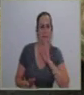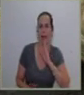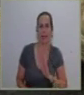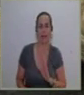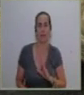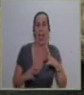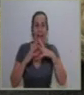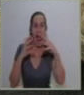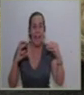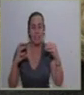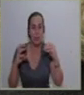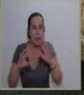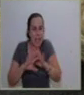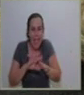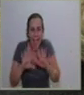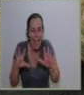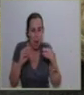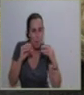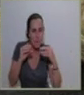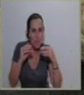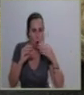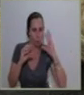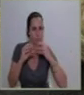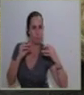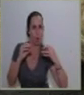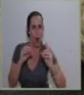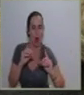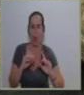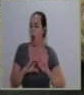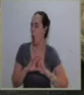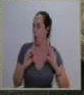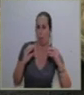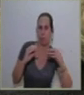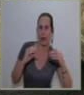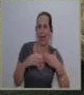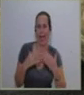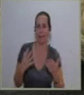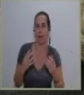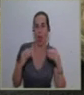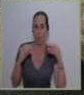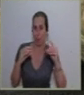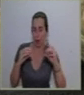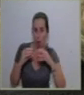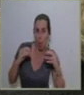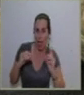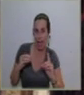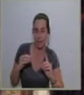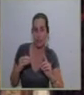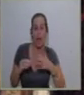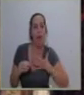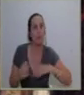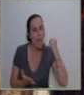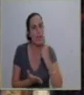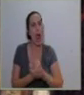בסדר, אין בעיה. האתרוג, אין לו פתאום בולט. אין לו פתאום בולט, אין לו. הפתאום לא בולט. שזה יהיה